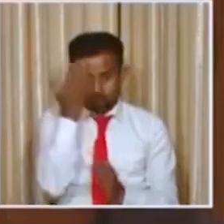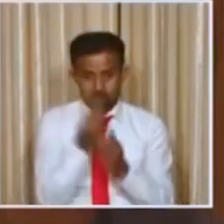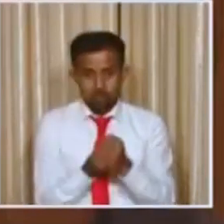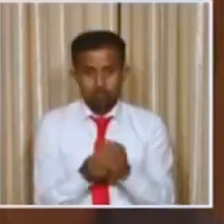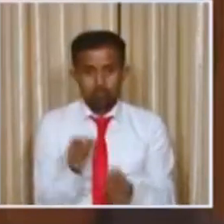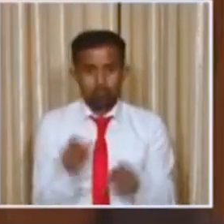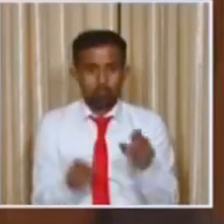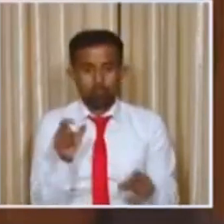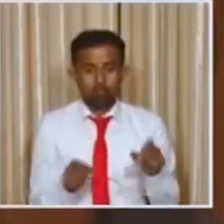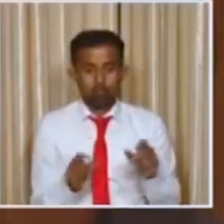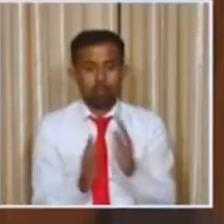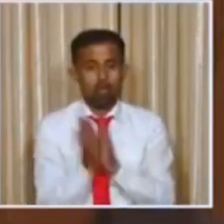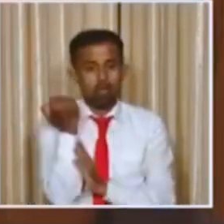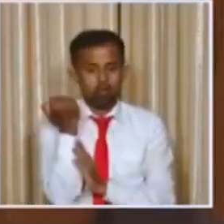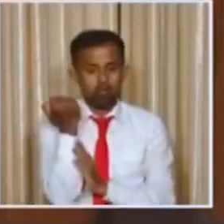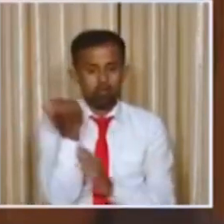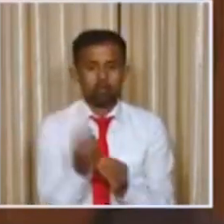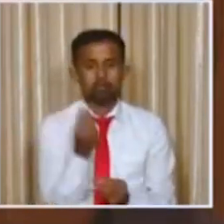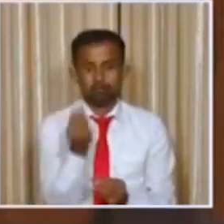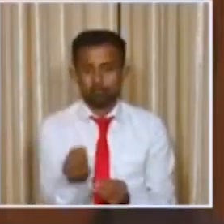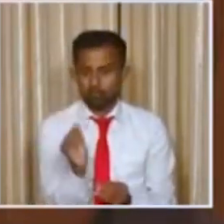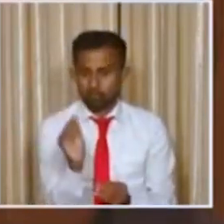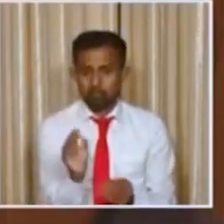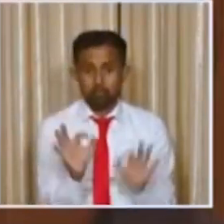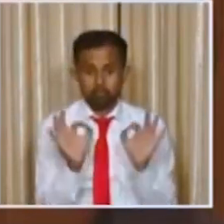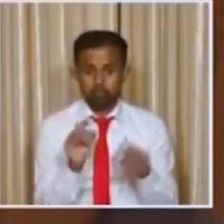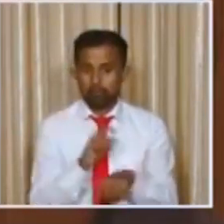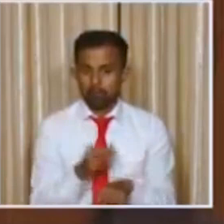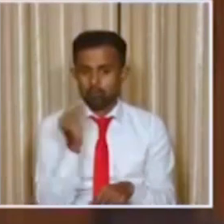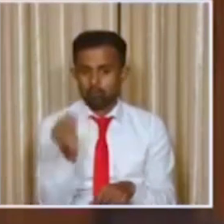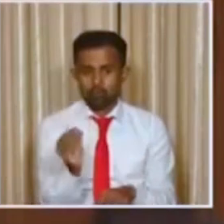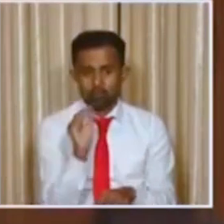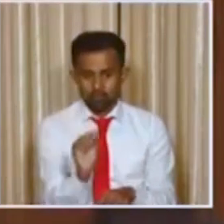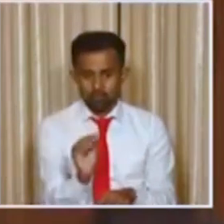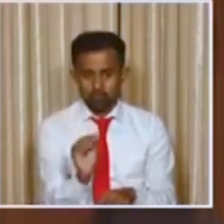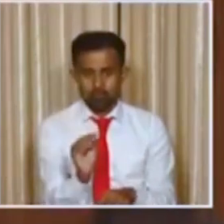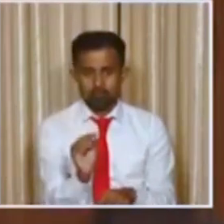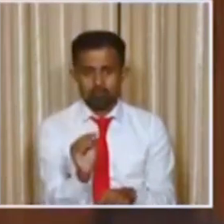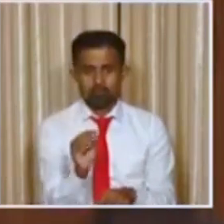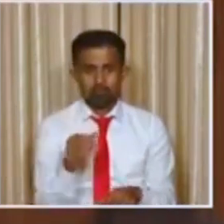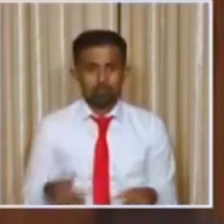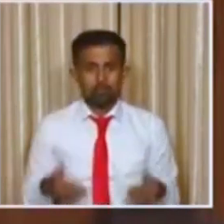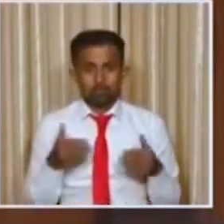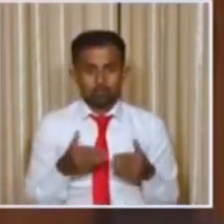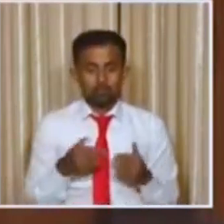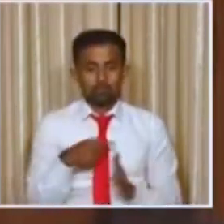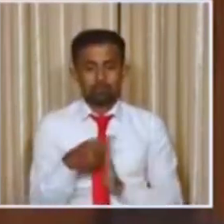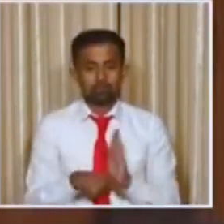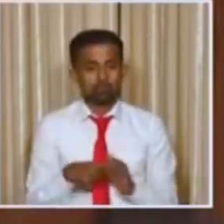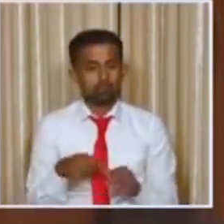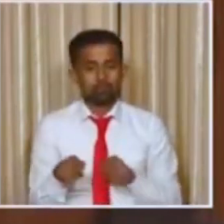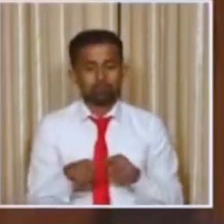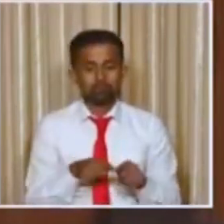பயிரப்பட்டிருந்தால், எங்களுக்குரிய எங்களுடைய உரிமை தரப்பட்டிருந்தால் இன்று வரைக்கும் இந்த நாடு இவ்வாறான ஒரு பங்களத்திலே அடைந்திருக்க வேண்டிய அவசியம்